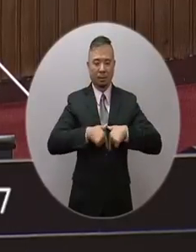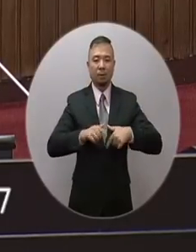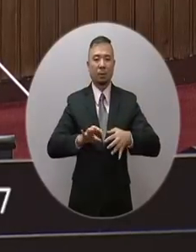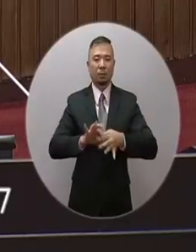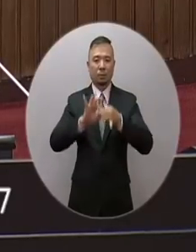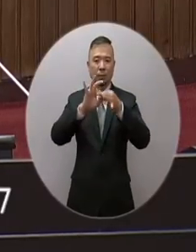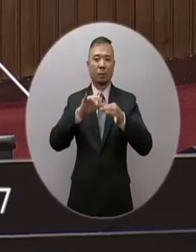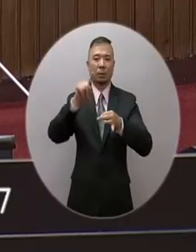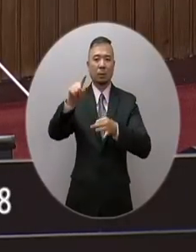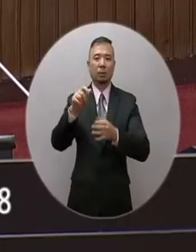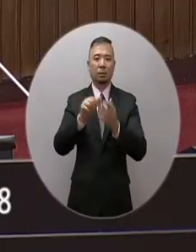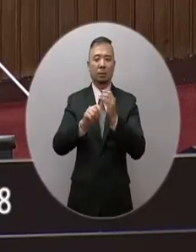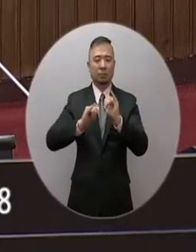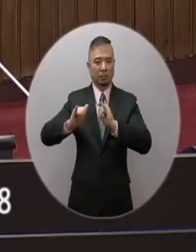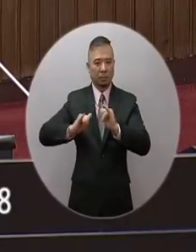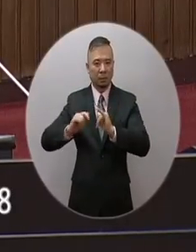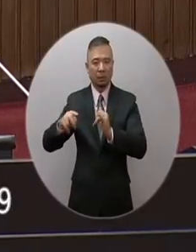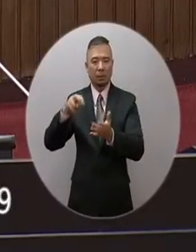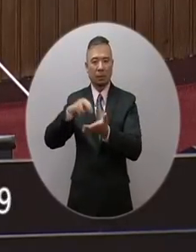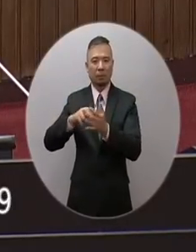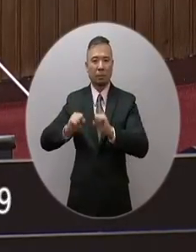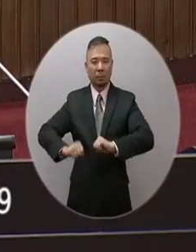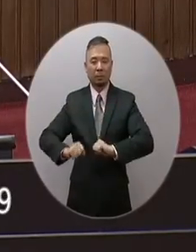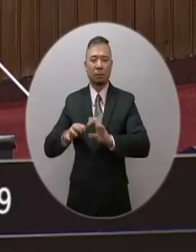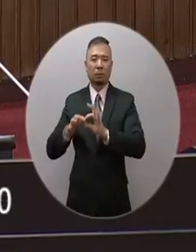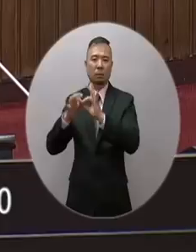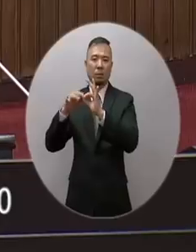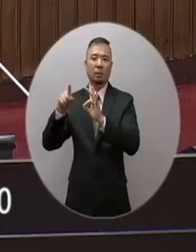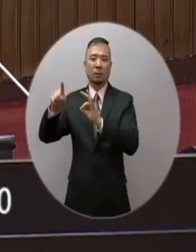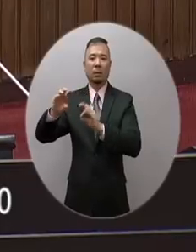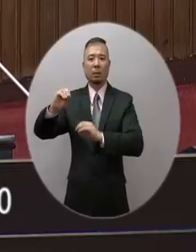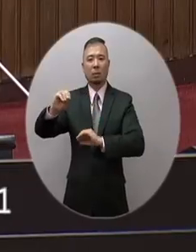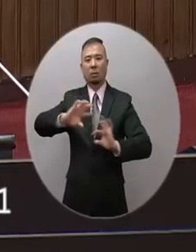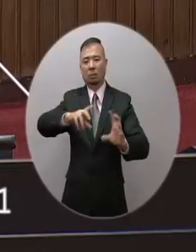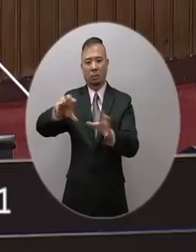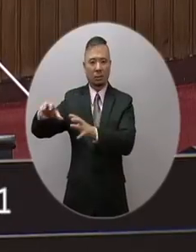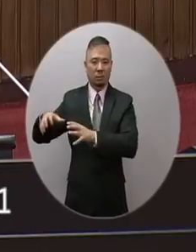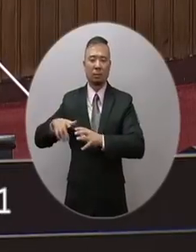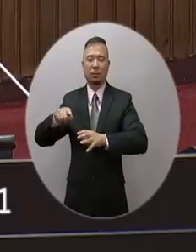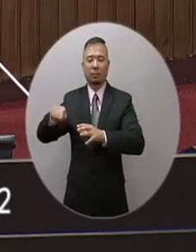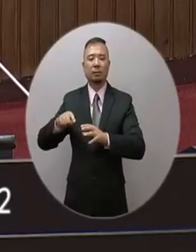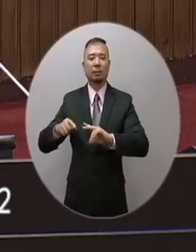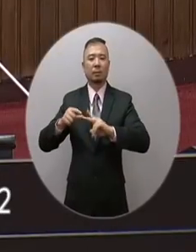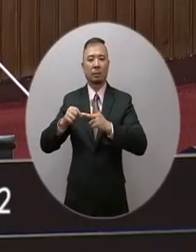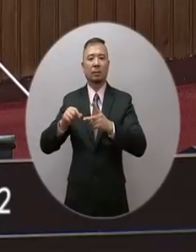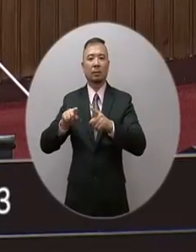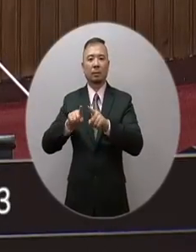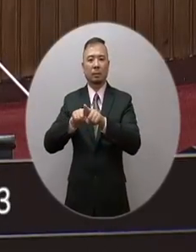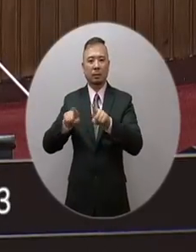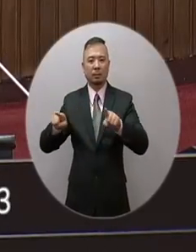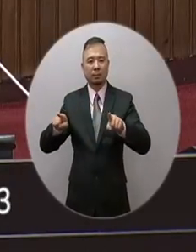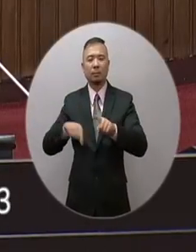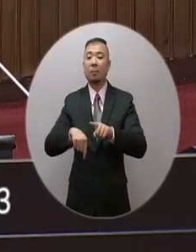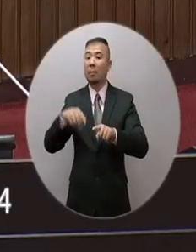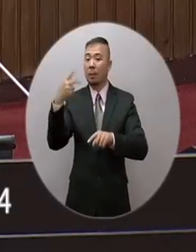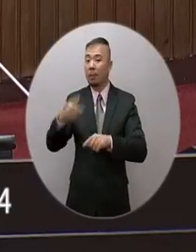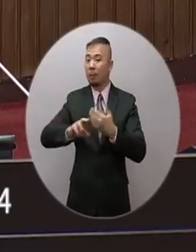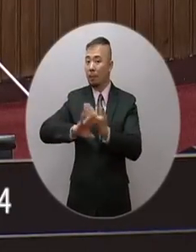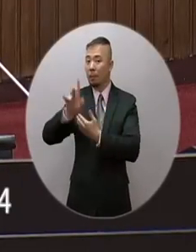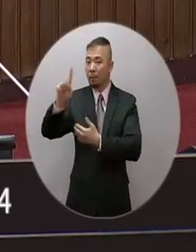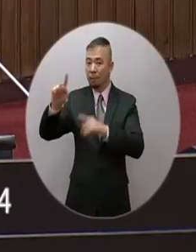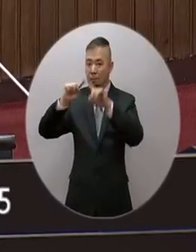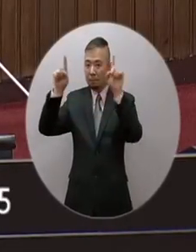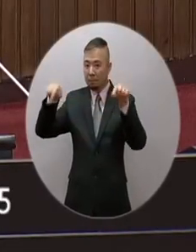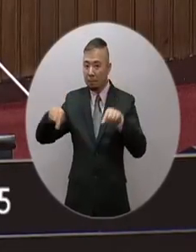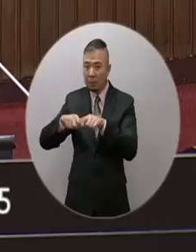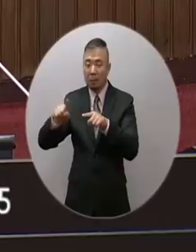为往圣继绝学，为万世开太平。另一幅则是别人勉励我的，写